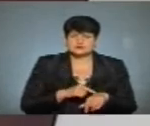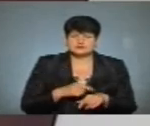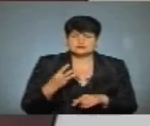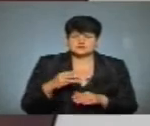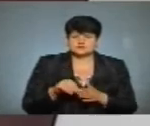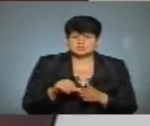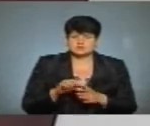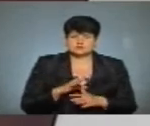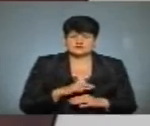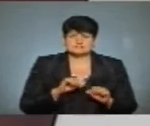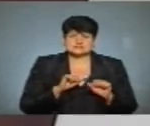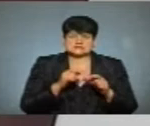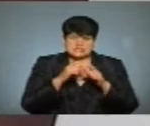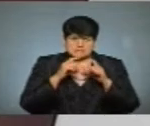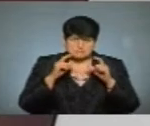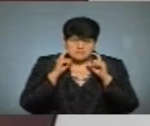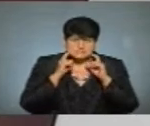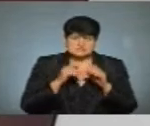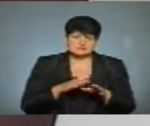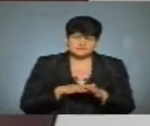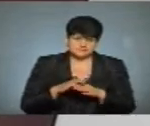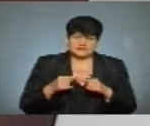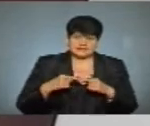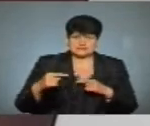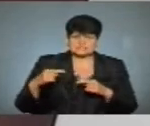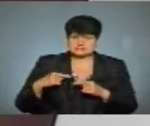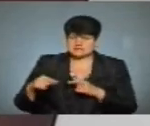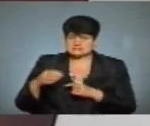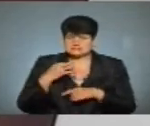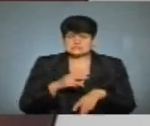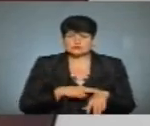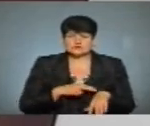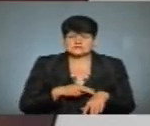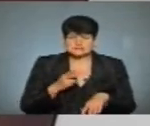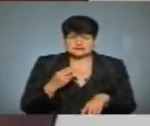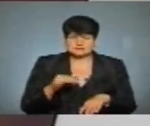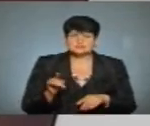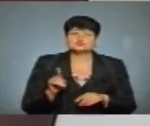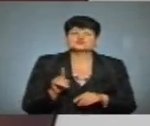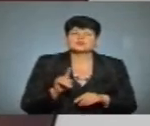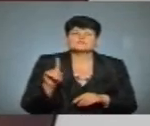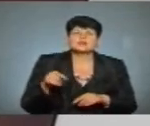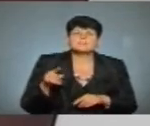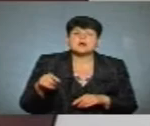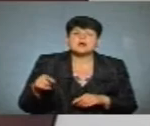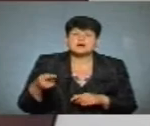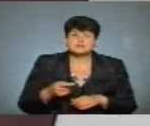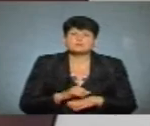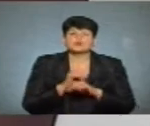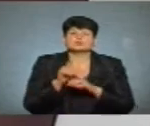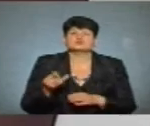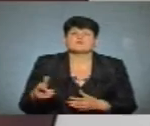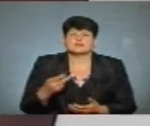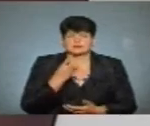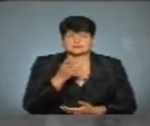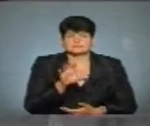були у захисних масках і дотримувалися дистанції, розповів поліцейський Руслан Возняк. Чого вимагали протестувальники, дивіться у сюжеті.